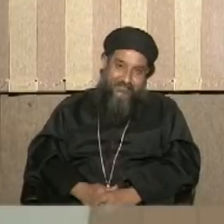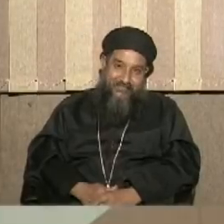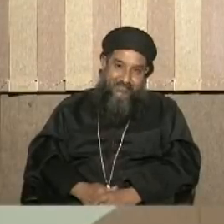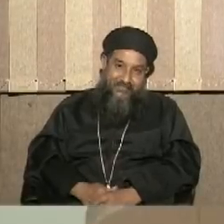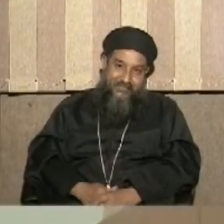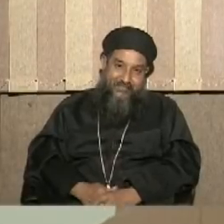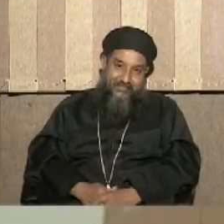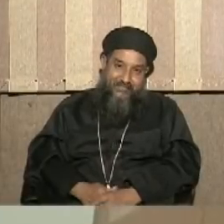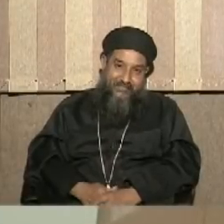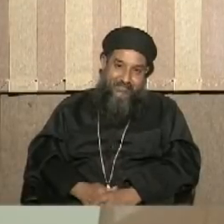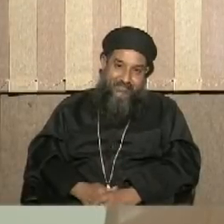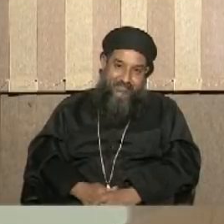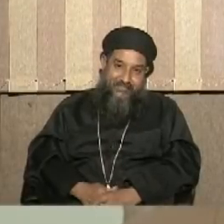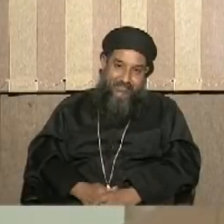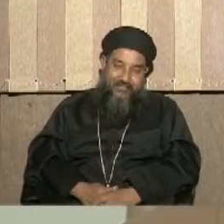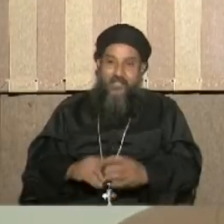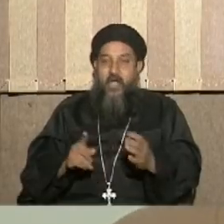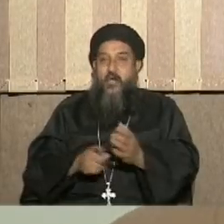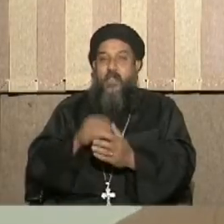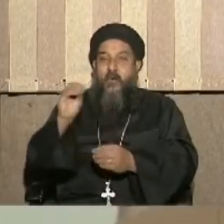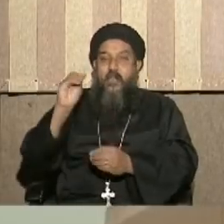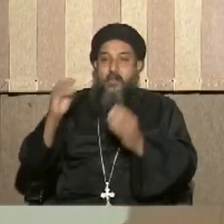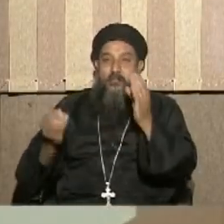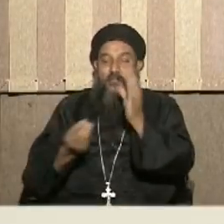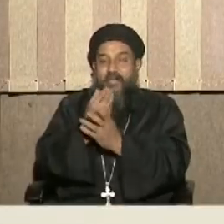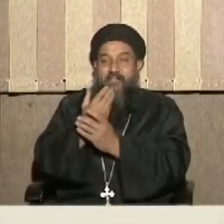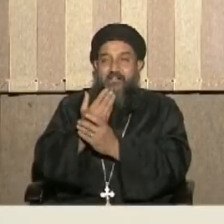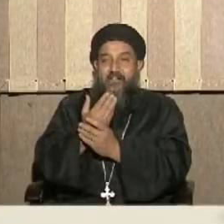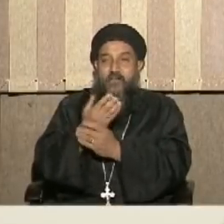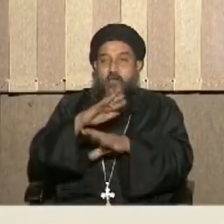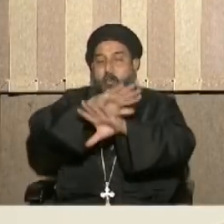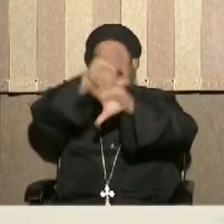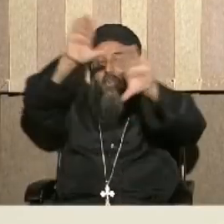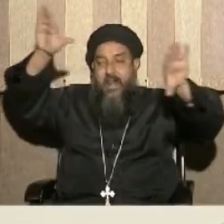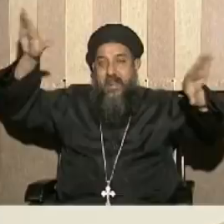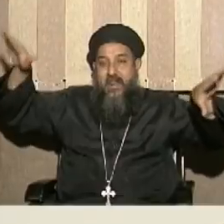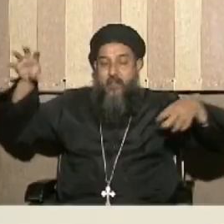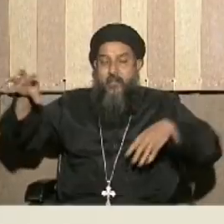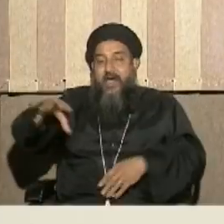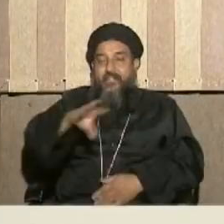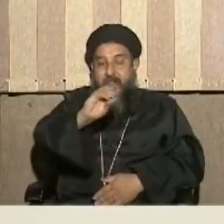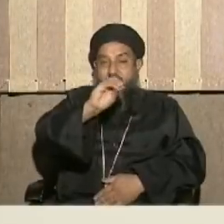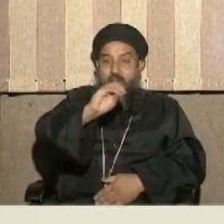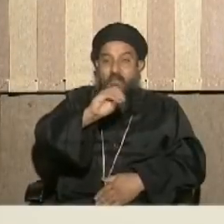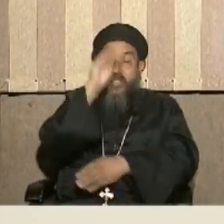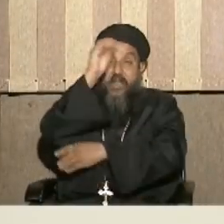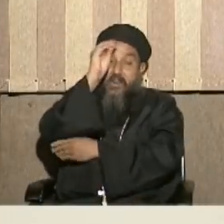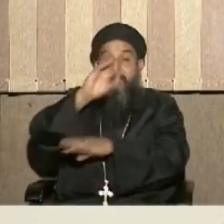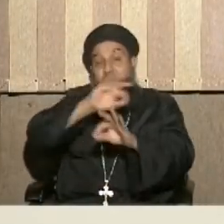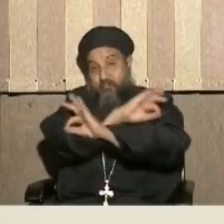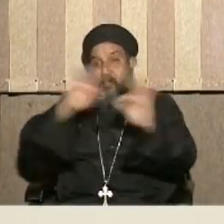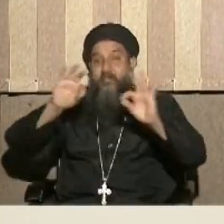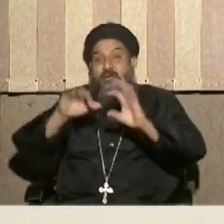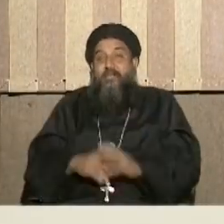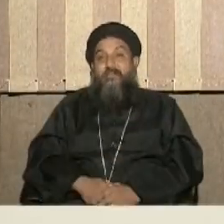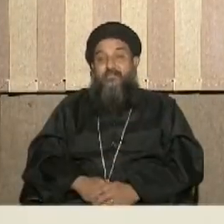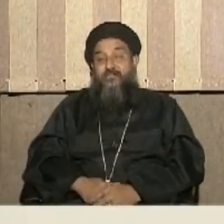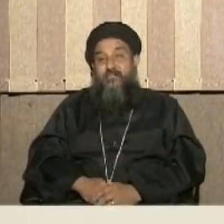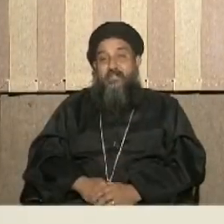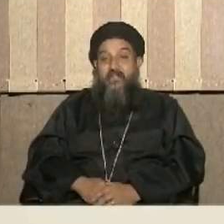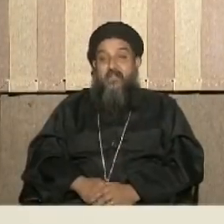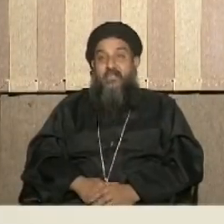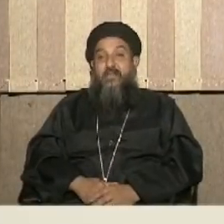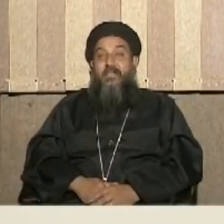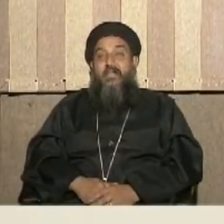أبهار المعجزة اللي حصلت دي أنا أقولها لكل البلد. يا عم سمعان أشكر المسيح، مش إحنا اللي شفينا الجمل،